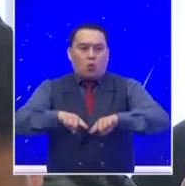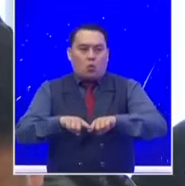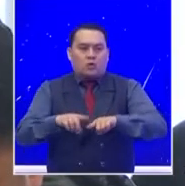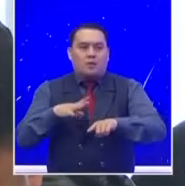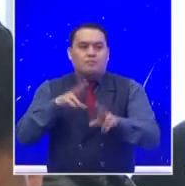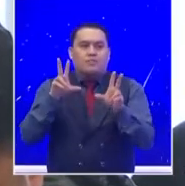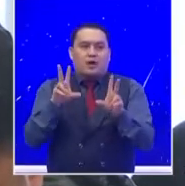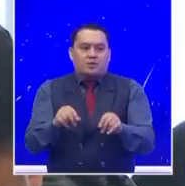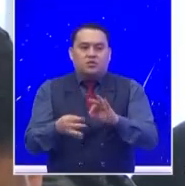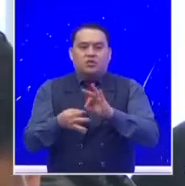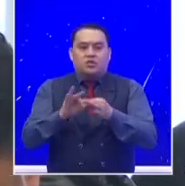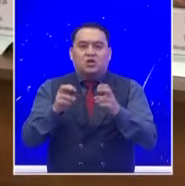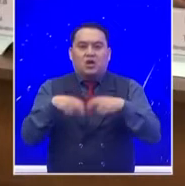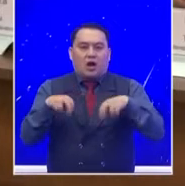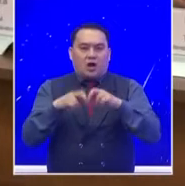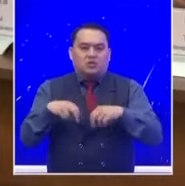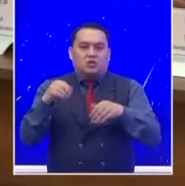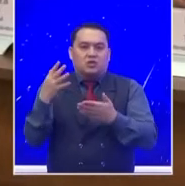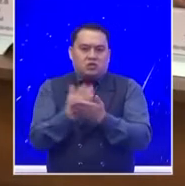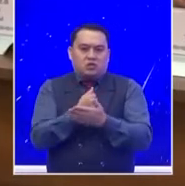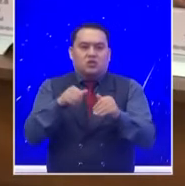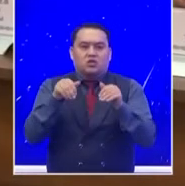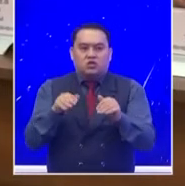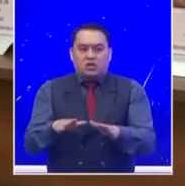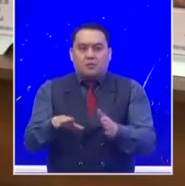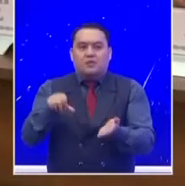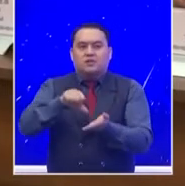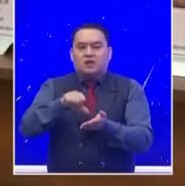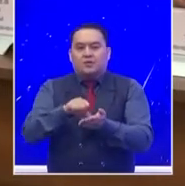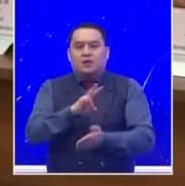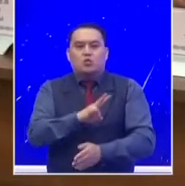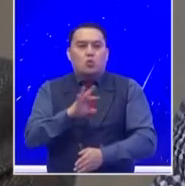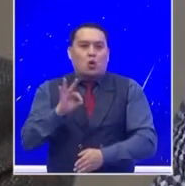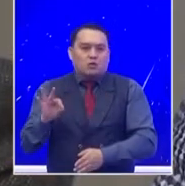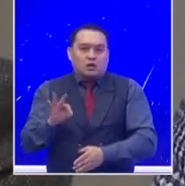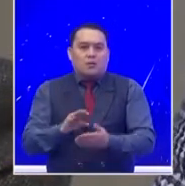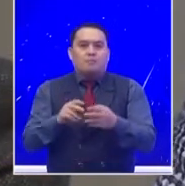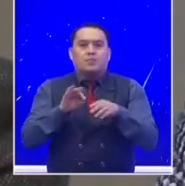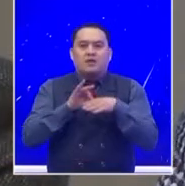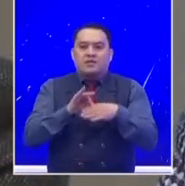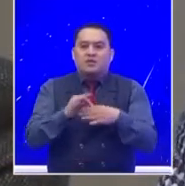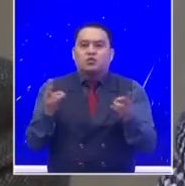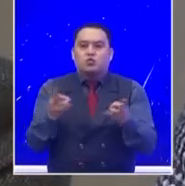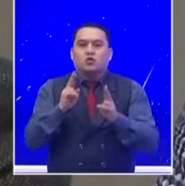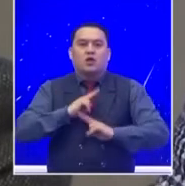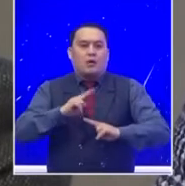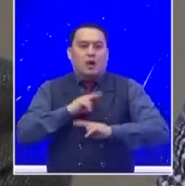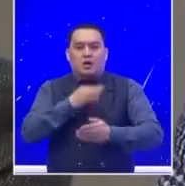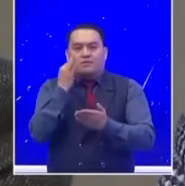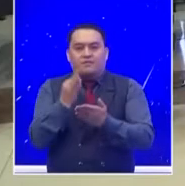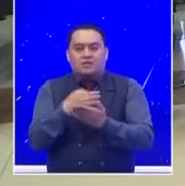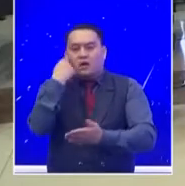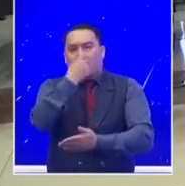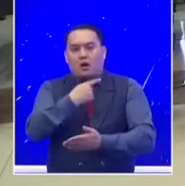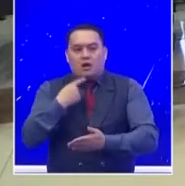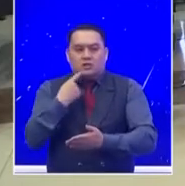органов пообещали тщательно рассмотреть и найти пути решения. По словам представителей партии «Нур Отан», на проведение необходимых работ у ответственных лиц есть